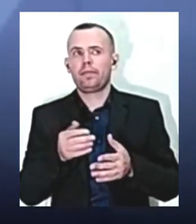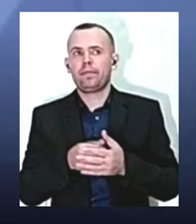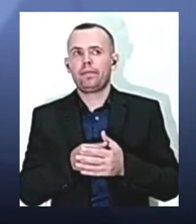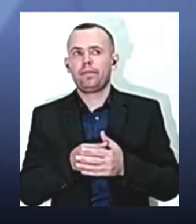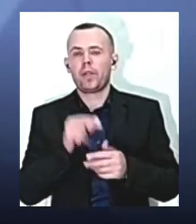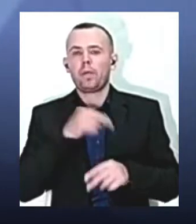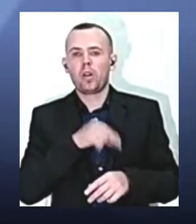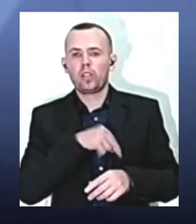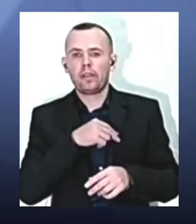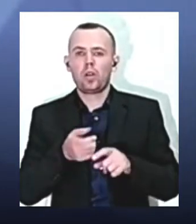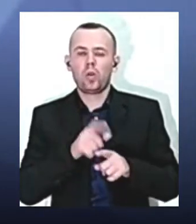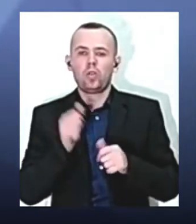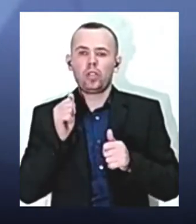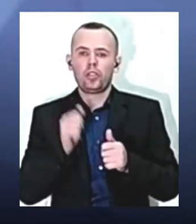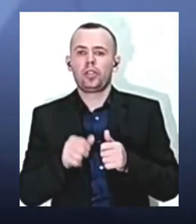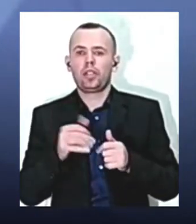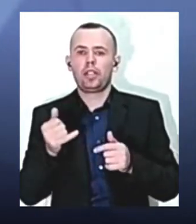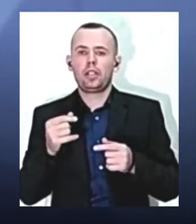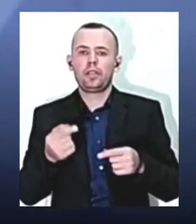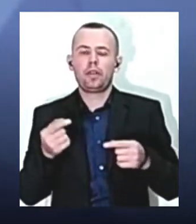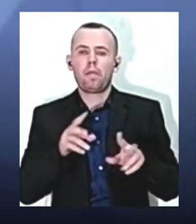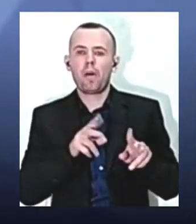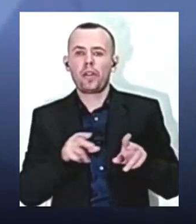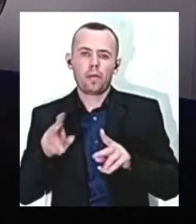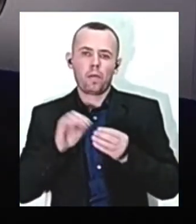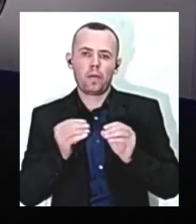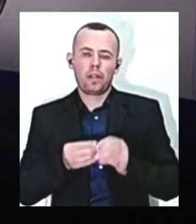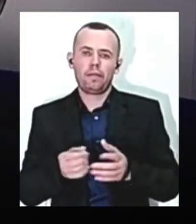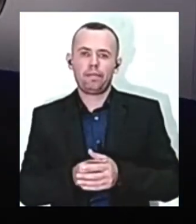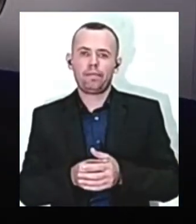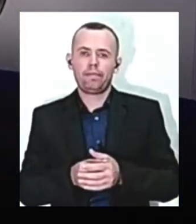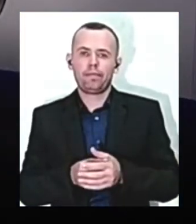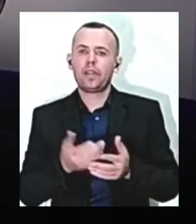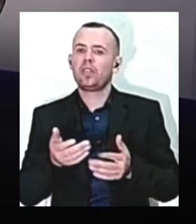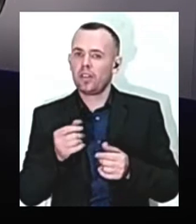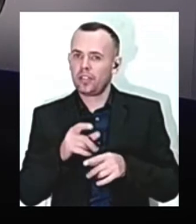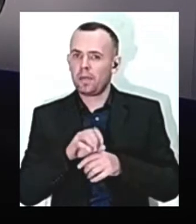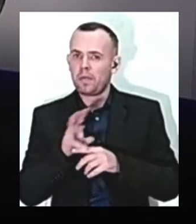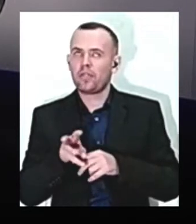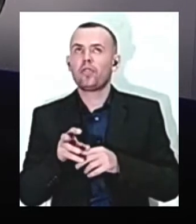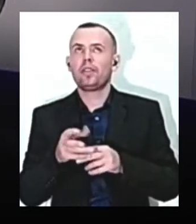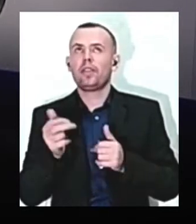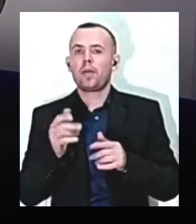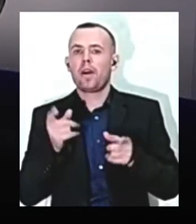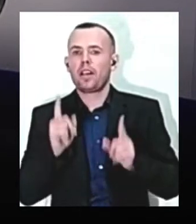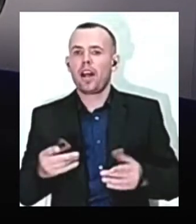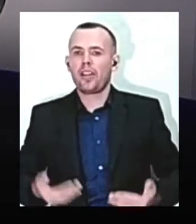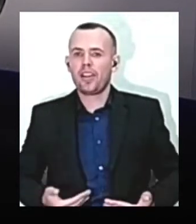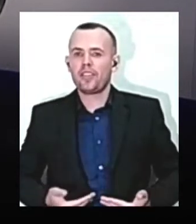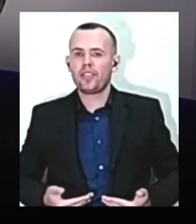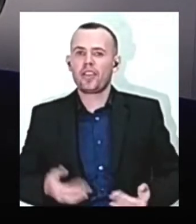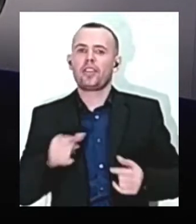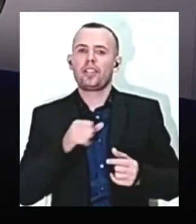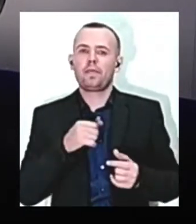і стикалися з подібними проблемами. Могли забезпечити так рівень так. Життя сім'ї і взагалі психологічно